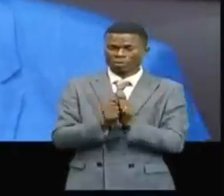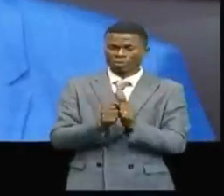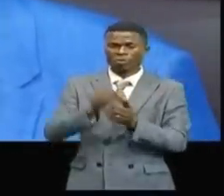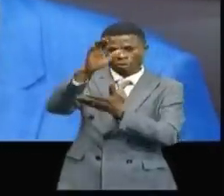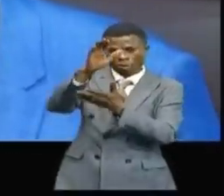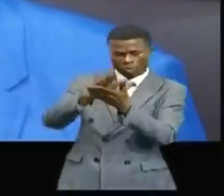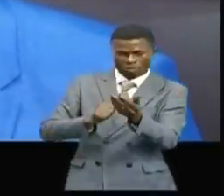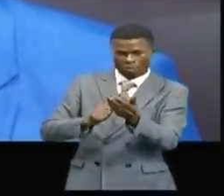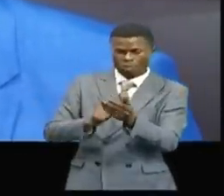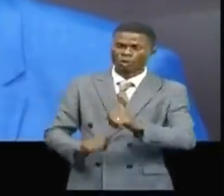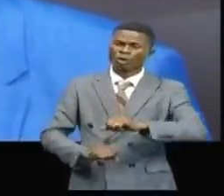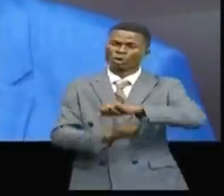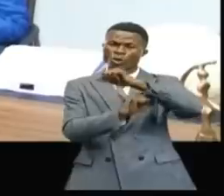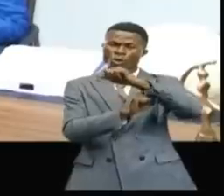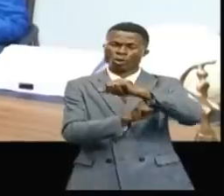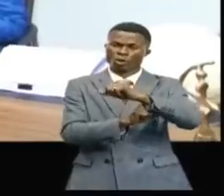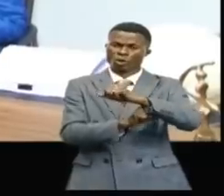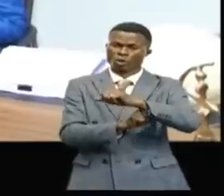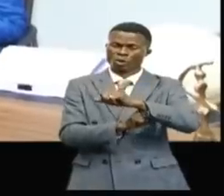références